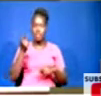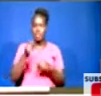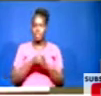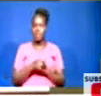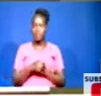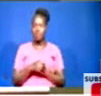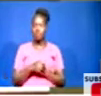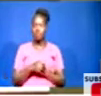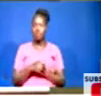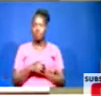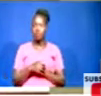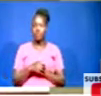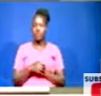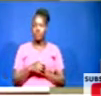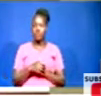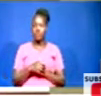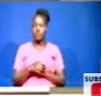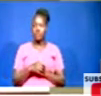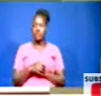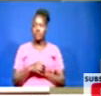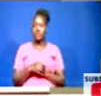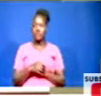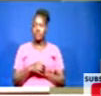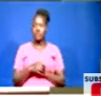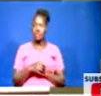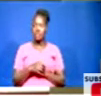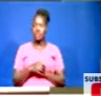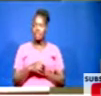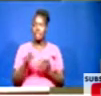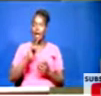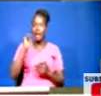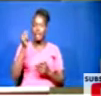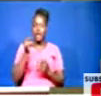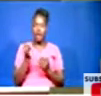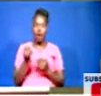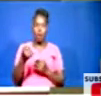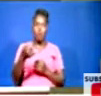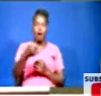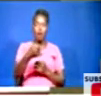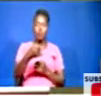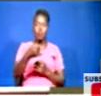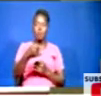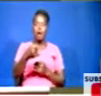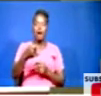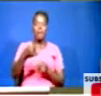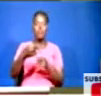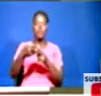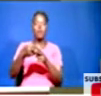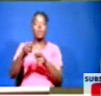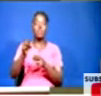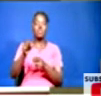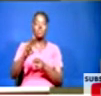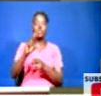Tuajivunia amani Kenya. Miundo ya ramani ya Kenya, miundo ya neno Shujaa na kuundwa